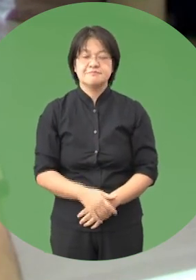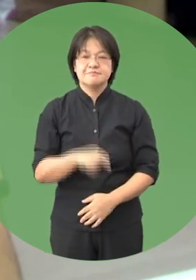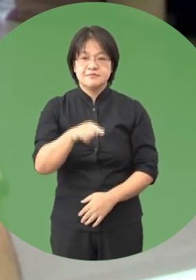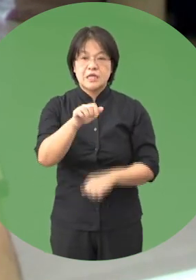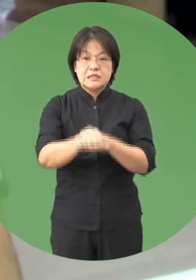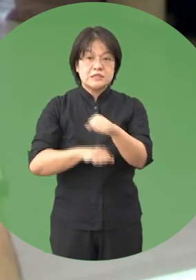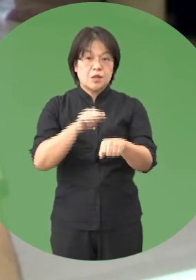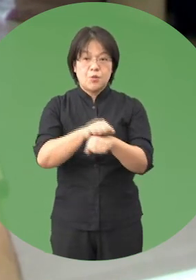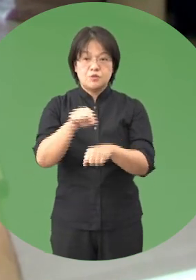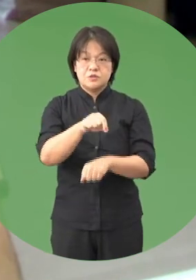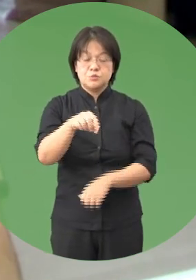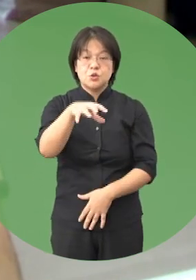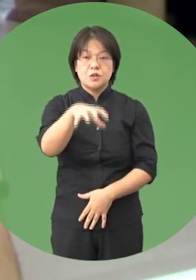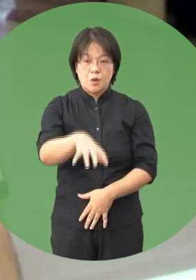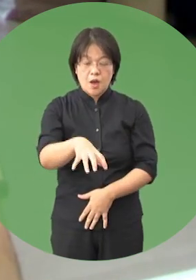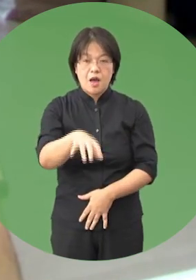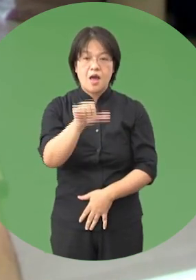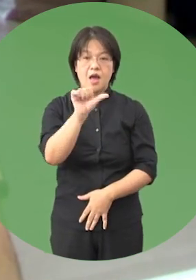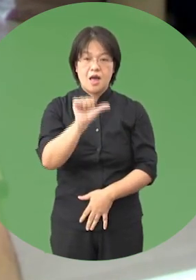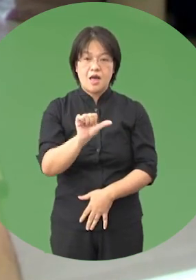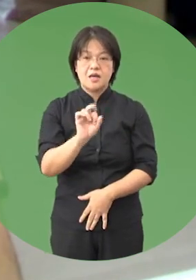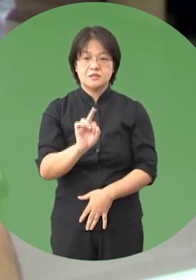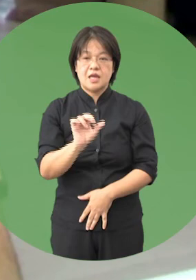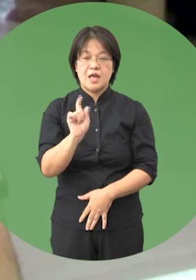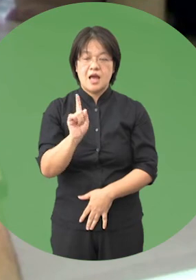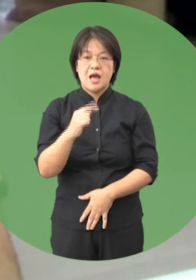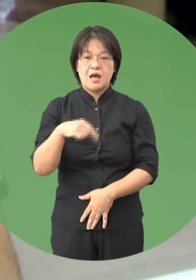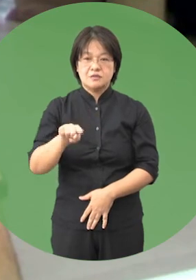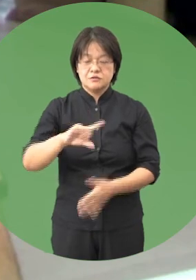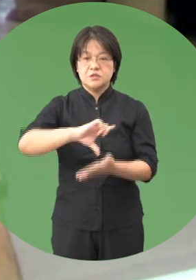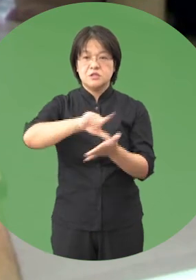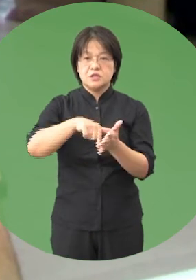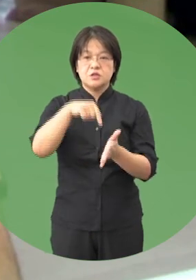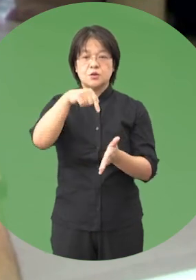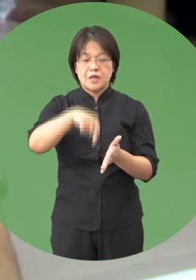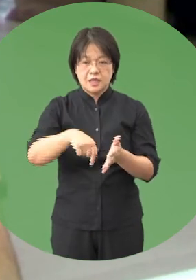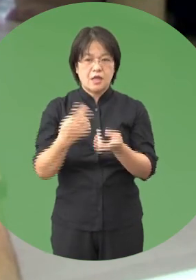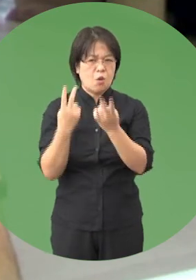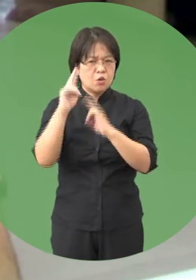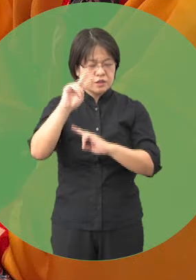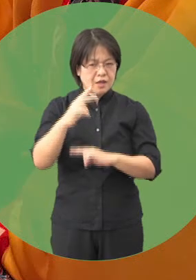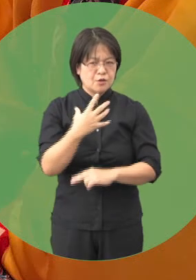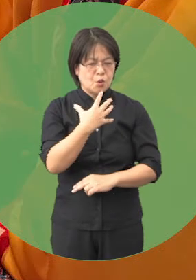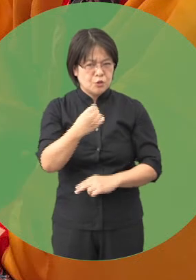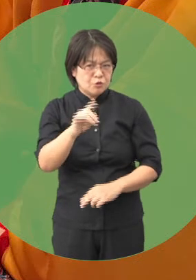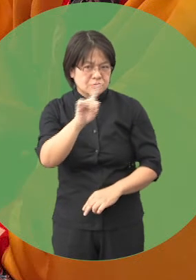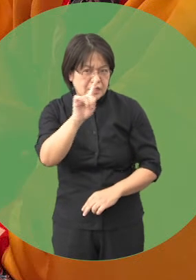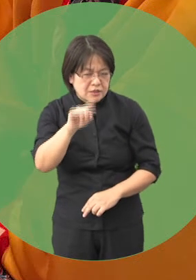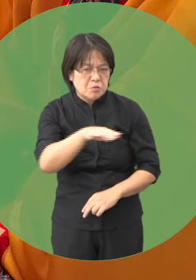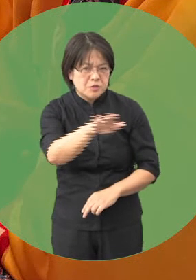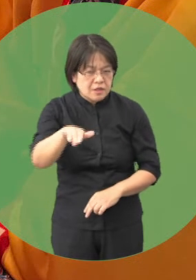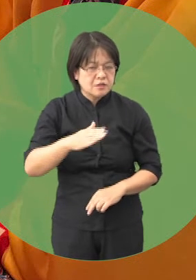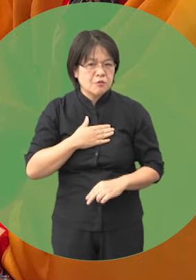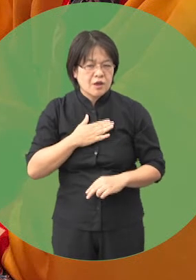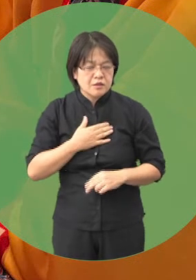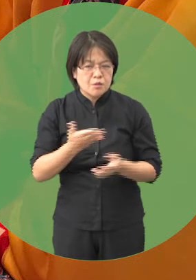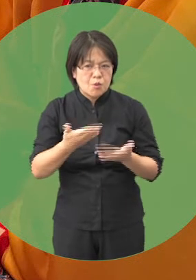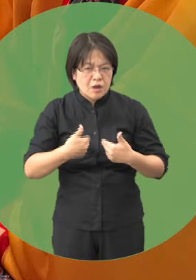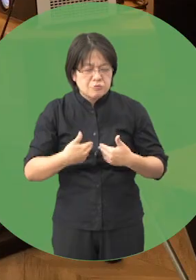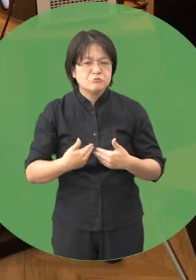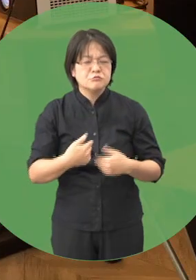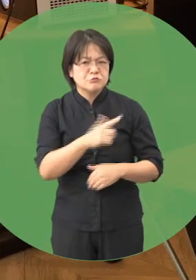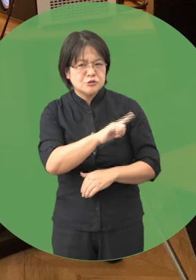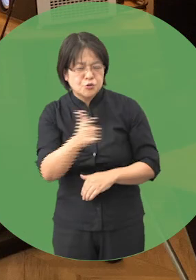シンガポール事務所では asean 地域において沖縄の魅力を肌で感じていただこうと現地で旅行博の出店や